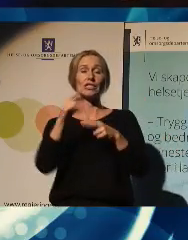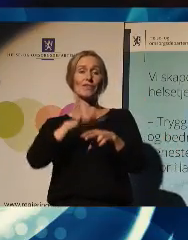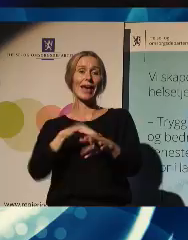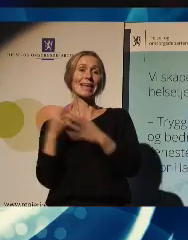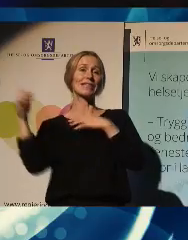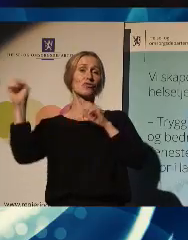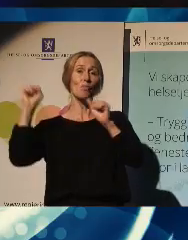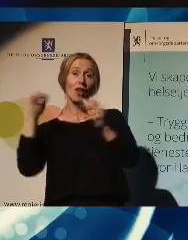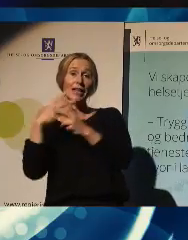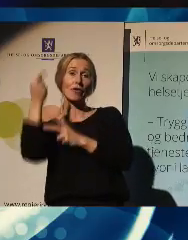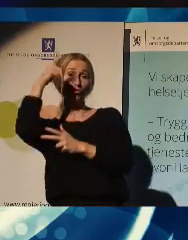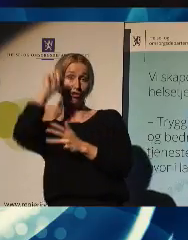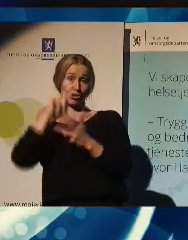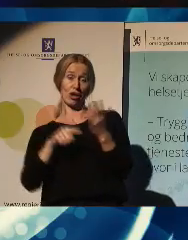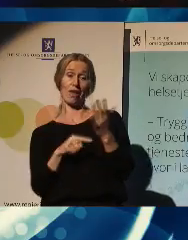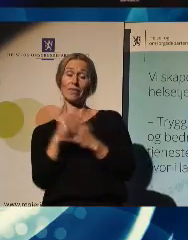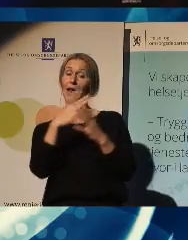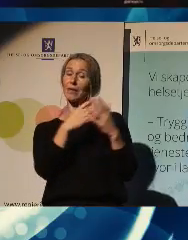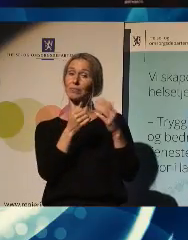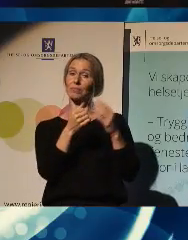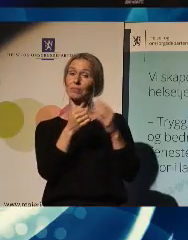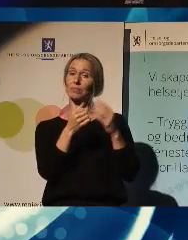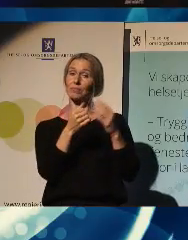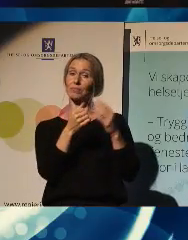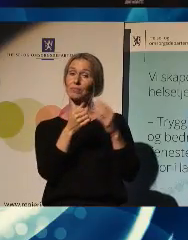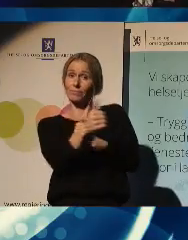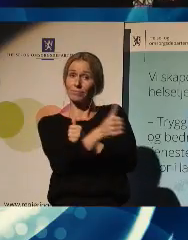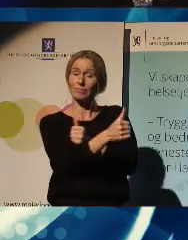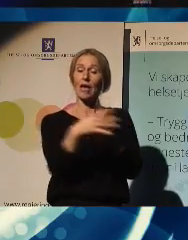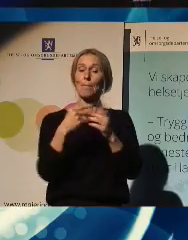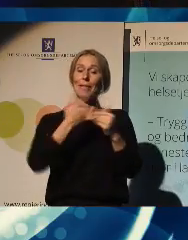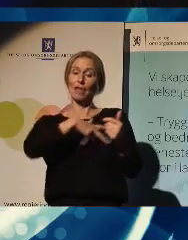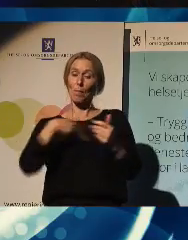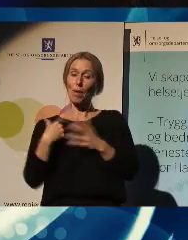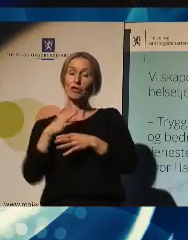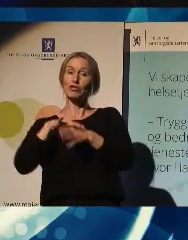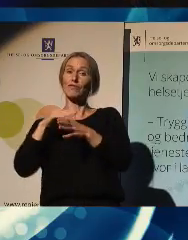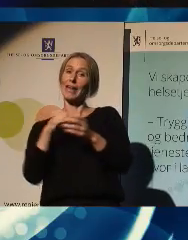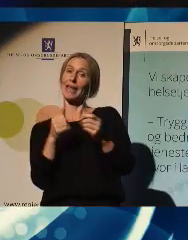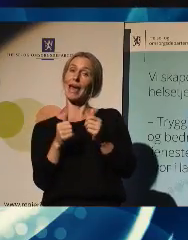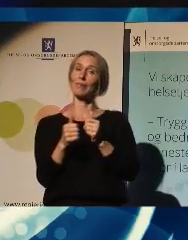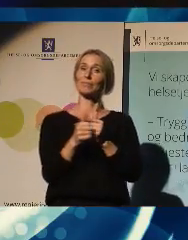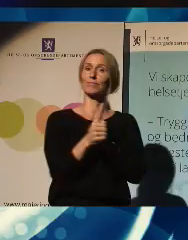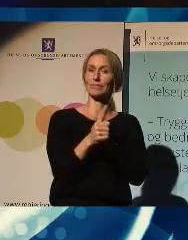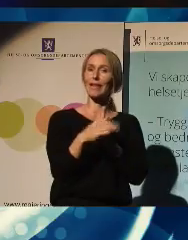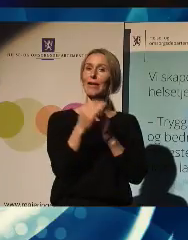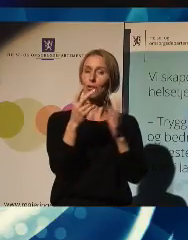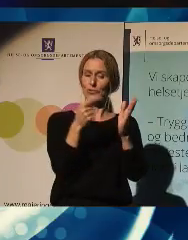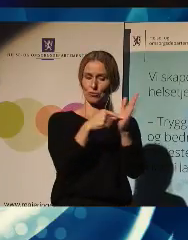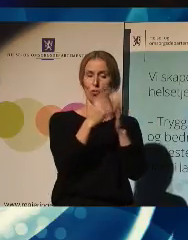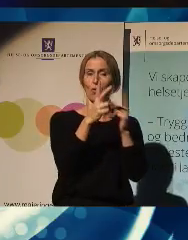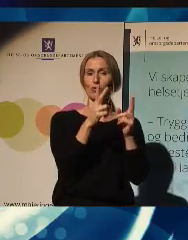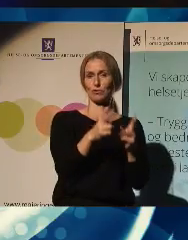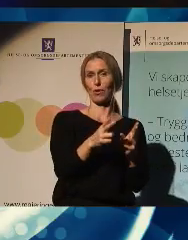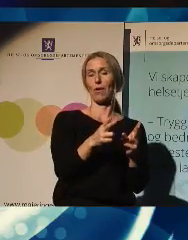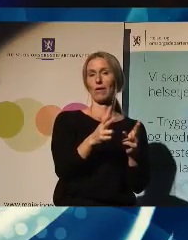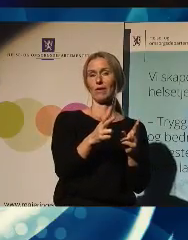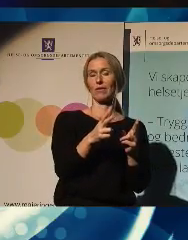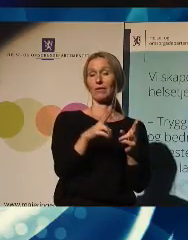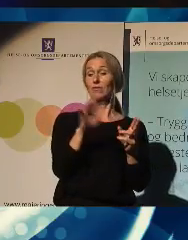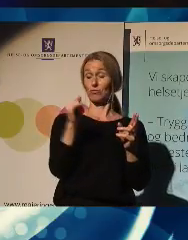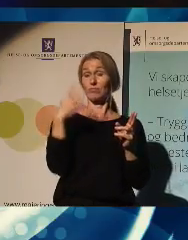og Tyskland som leder an. Men både Danmark og Sverige står der, som vår